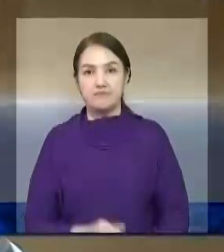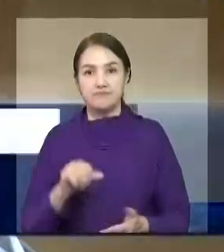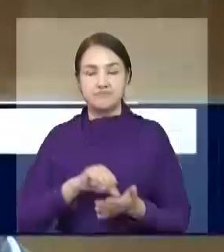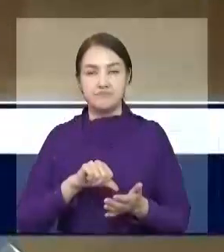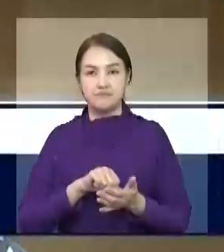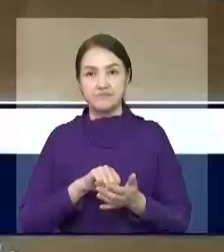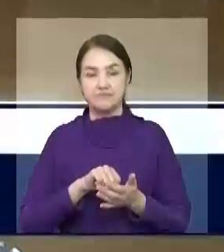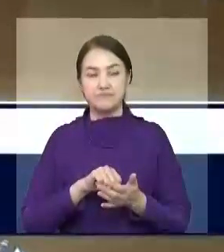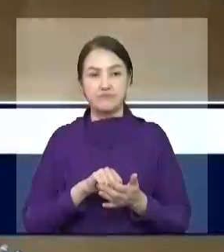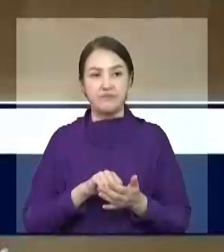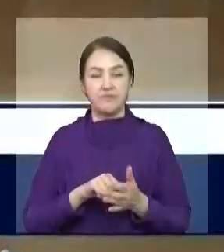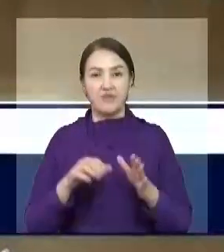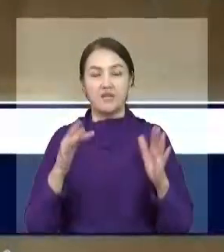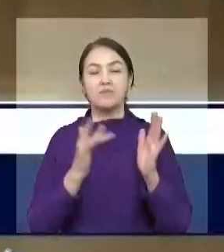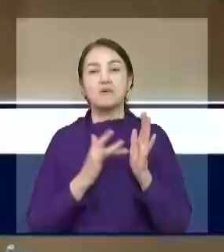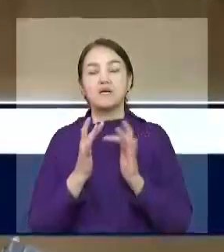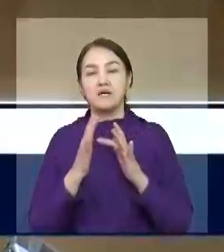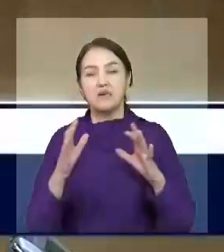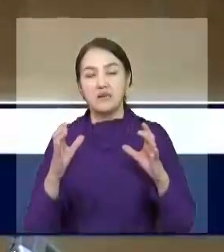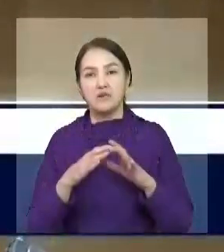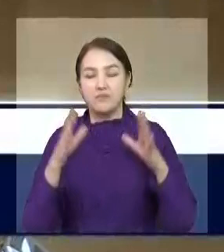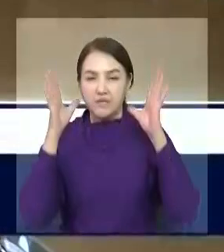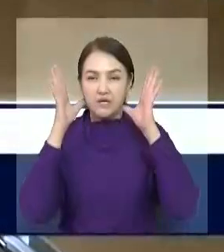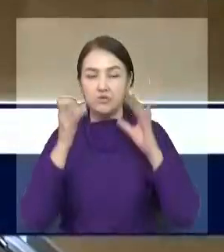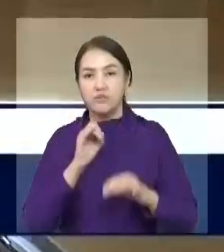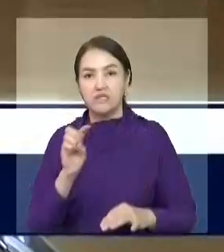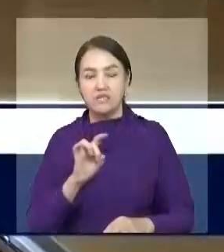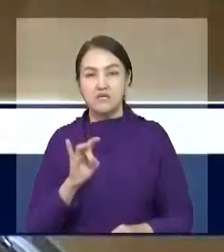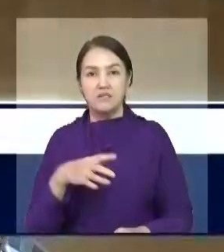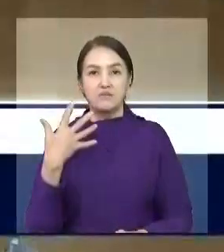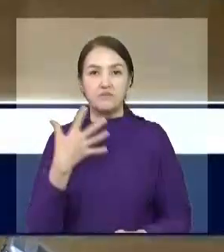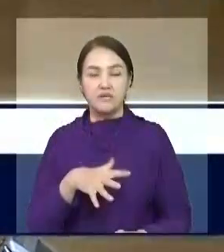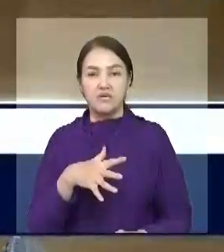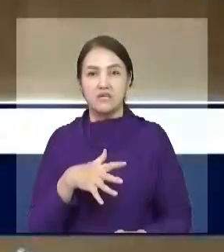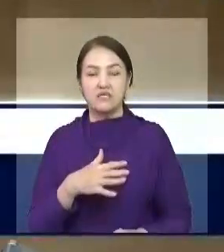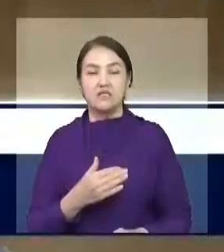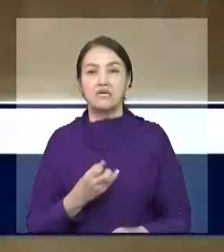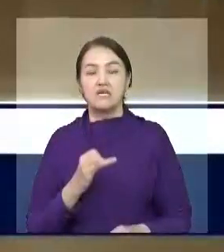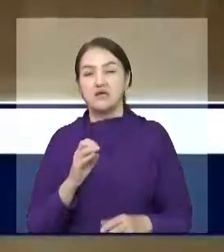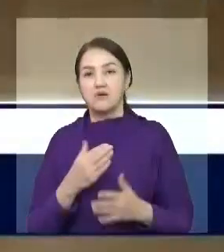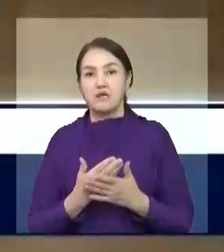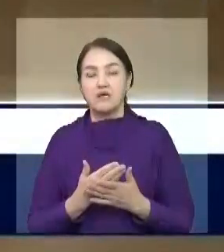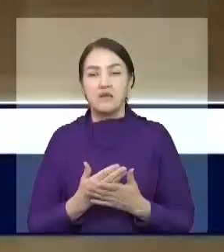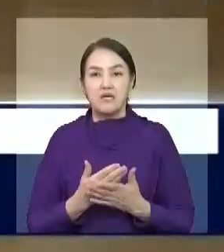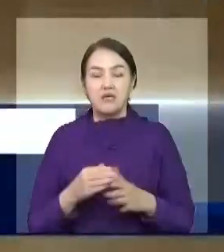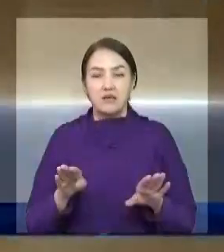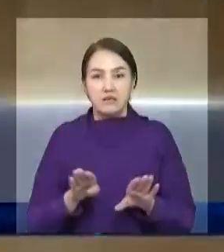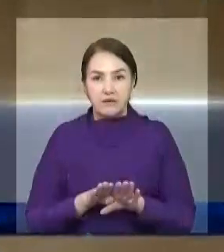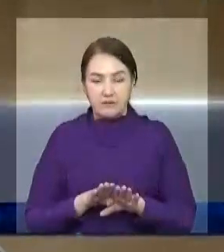участие православная церковь, мечеть Нургасыр, пятидесятники, адвентисты.